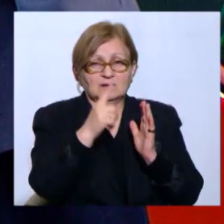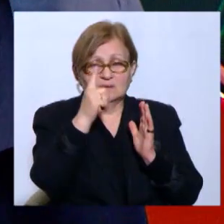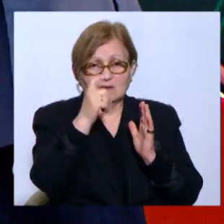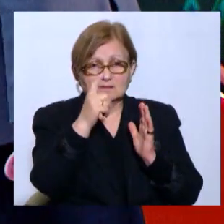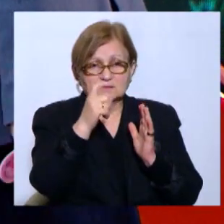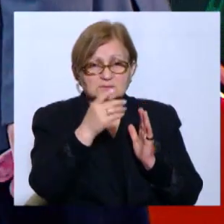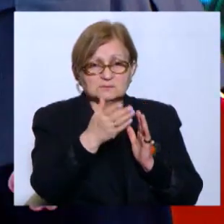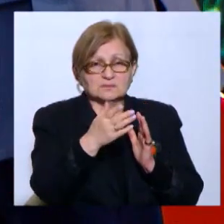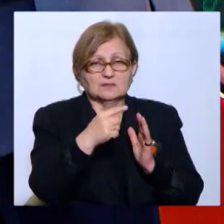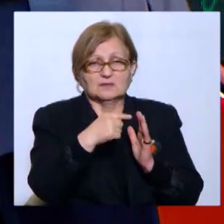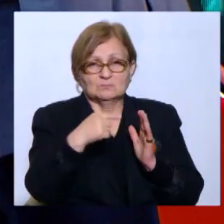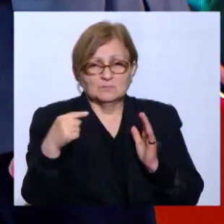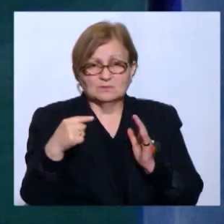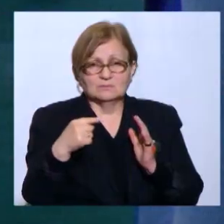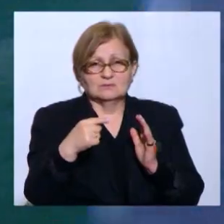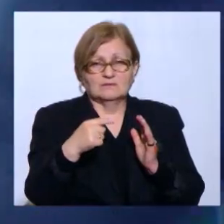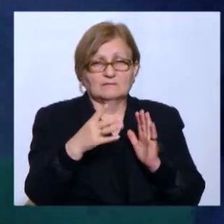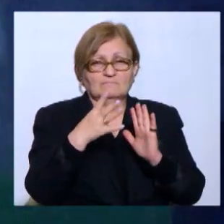100. 100 მინუს